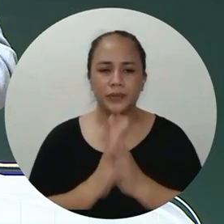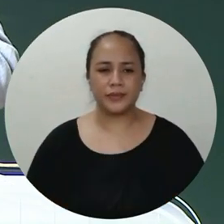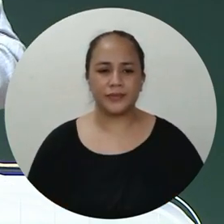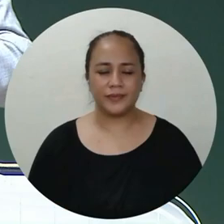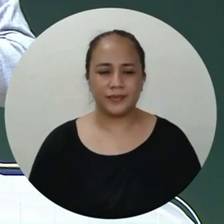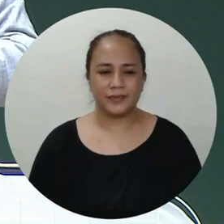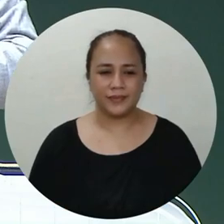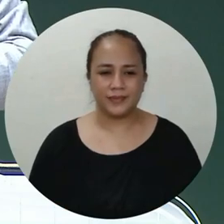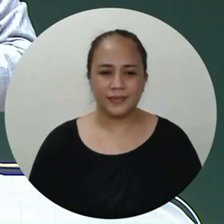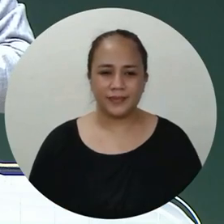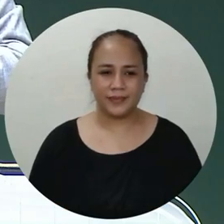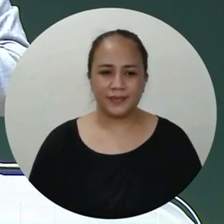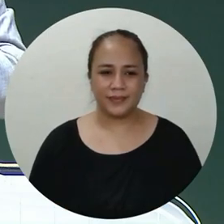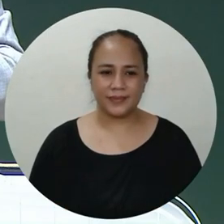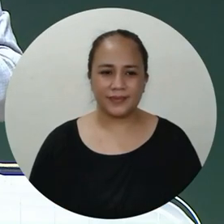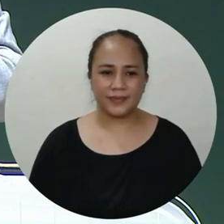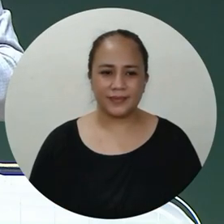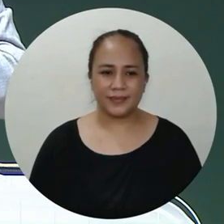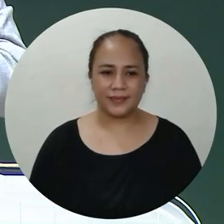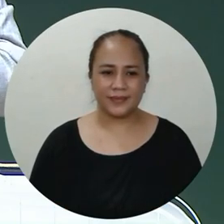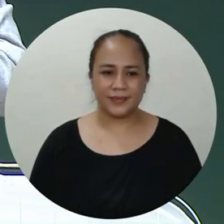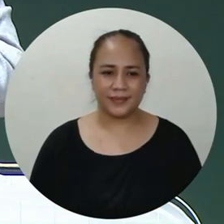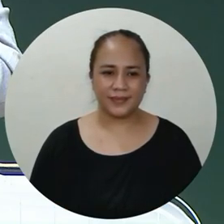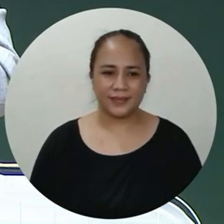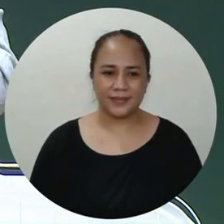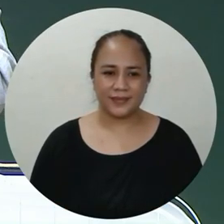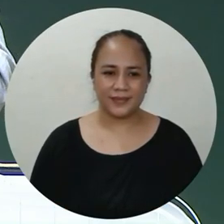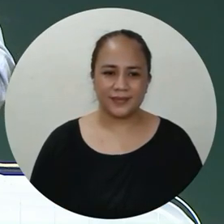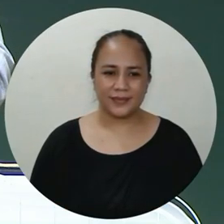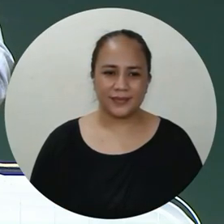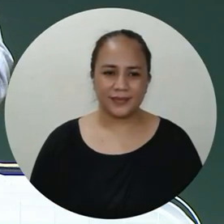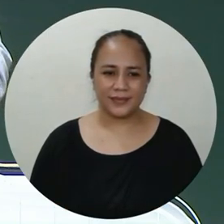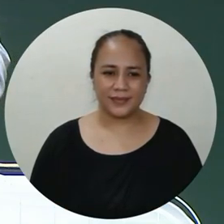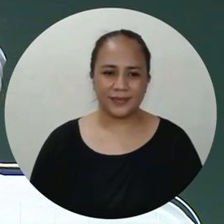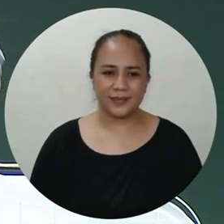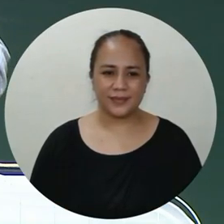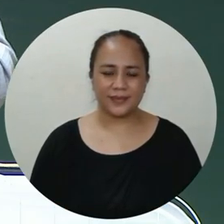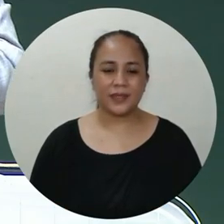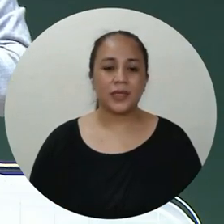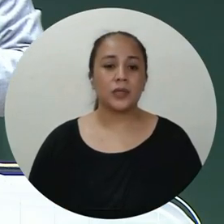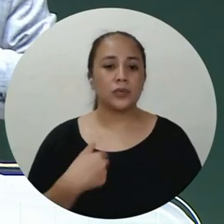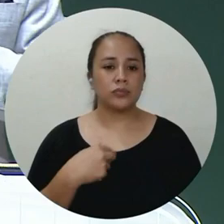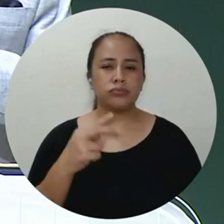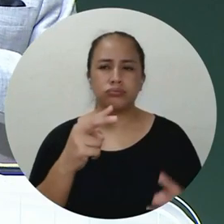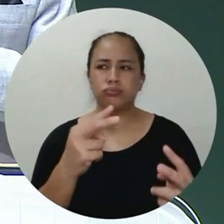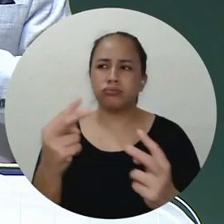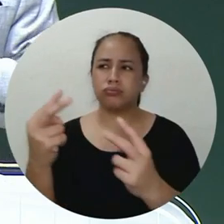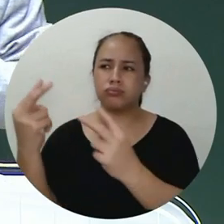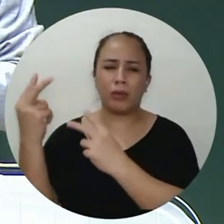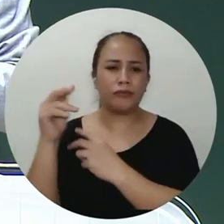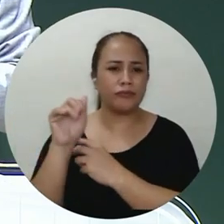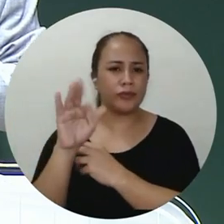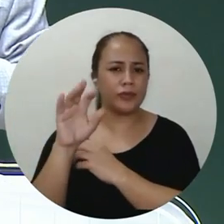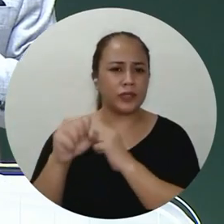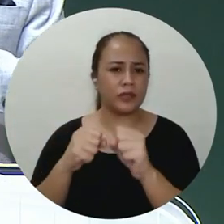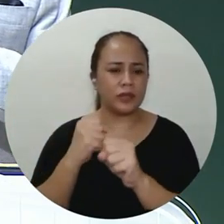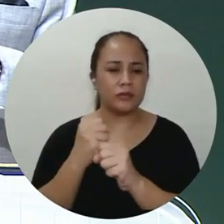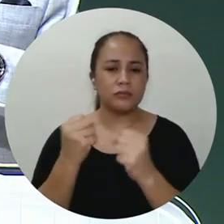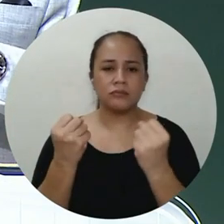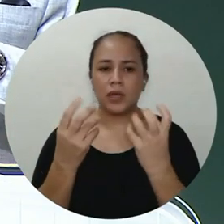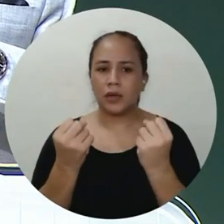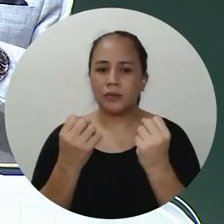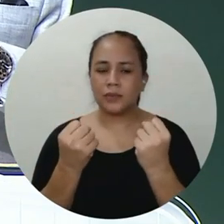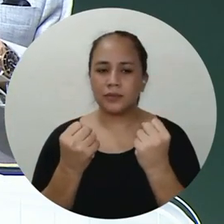나니까 15년을요, 우리나라에는 기도원이 많아요. So looking past, for 15 years, there are many